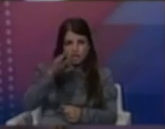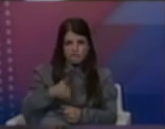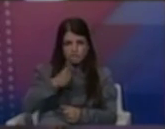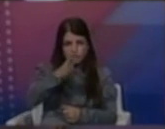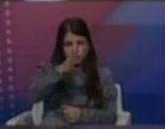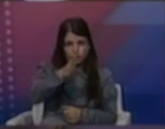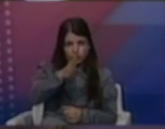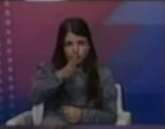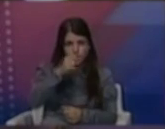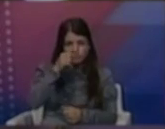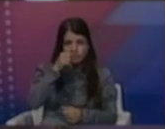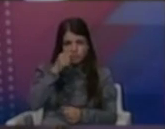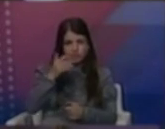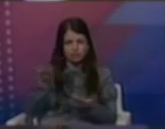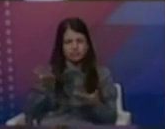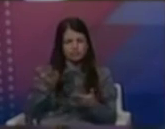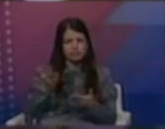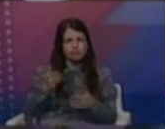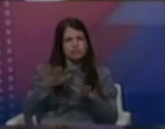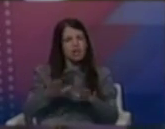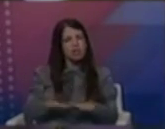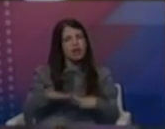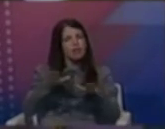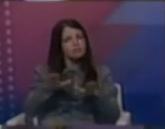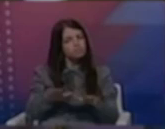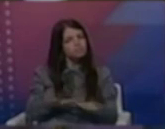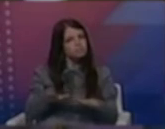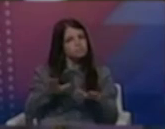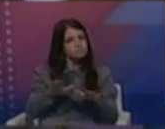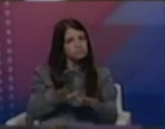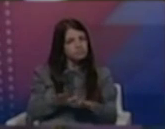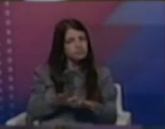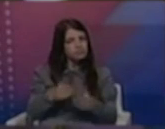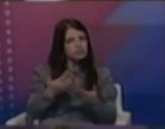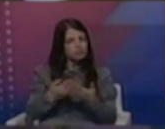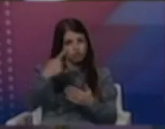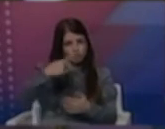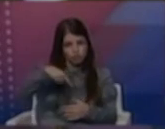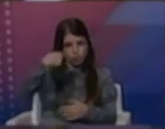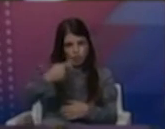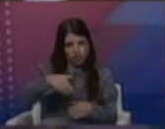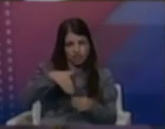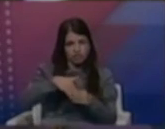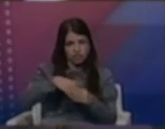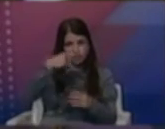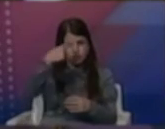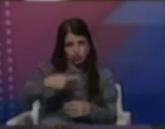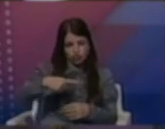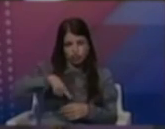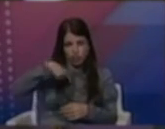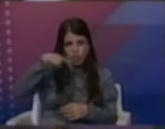u l-aspirazzjonijiet tiegħu b'serenità, tranquillità biex l-għada tal-elezzjoni jkun jum